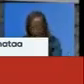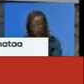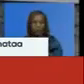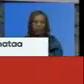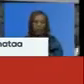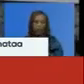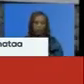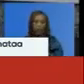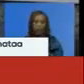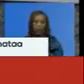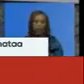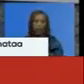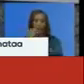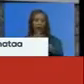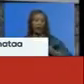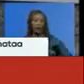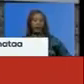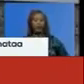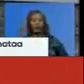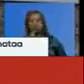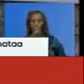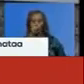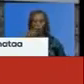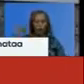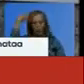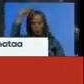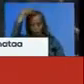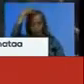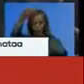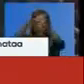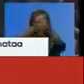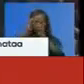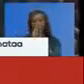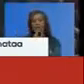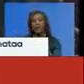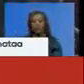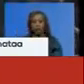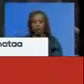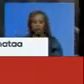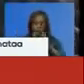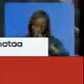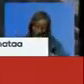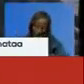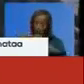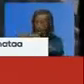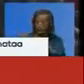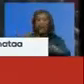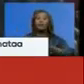ክቡራን፣ ሀገራችን ኢትዮጵያ በመንግስት አስተዳደር ስርዓቷ ሰላማዊ ስልጣን